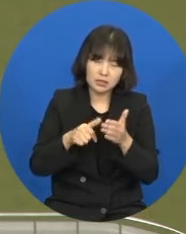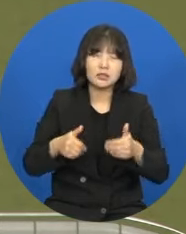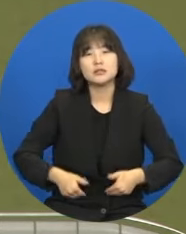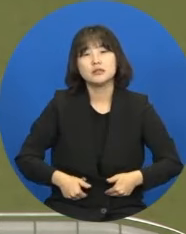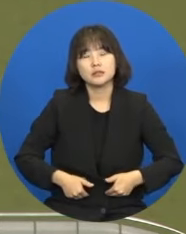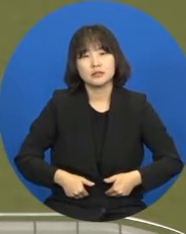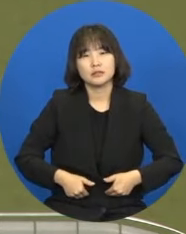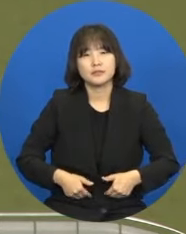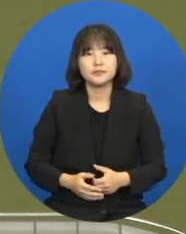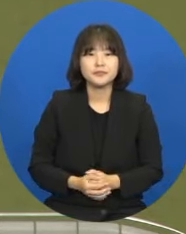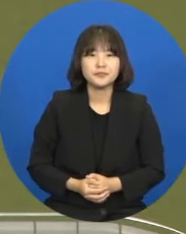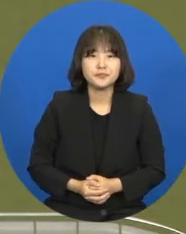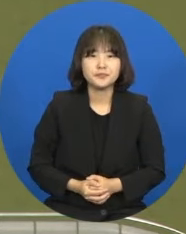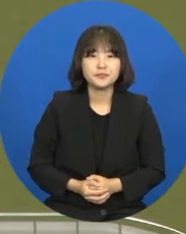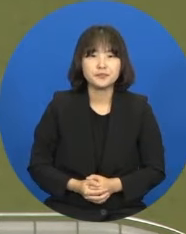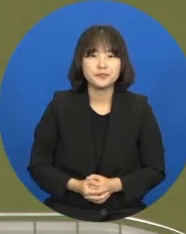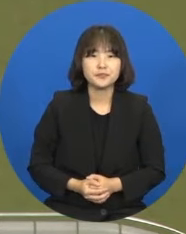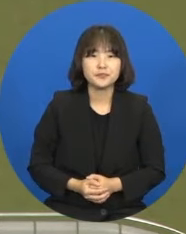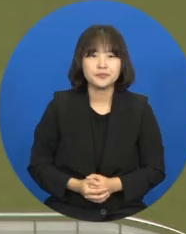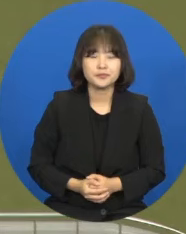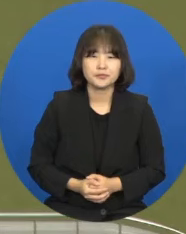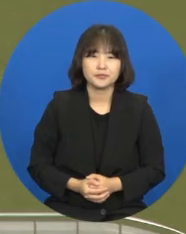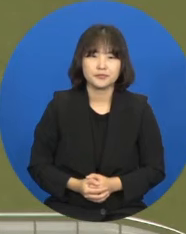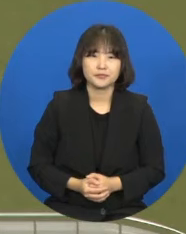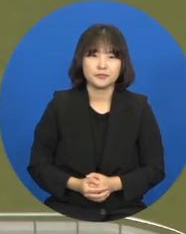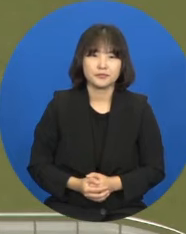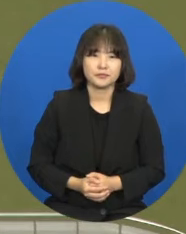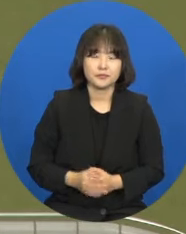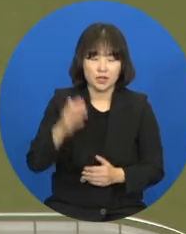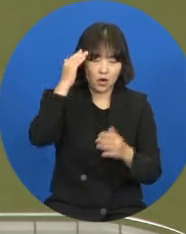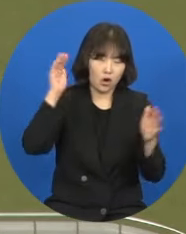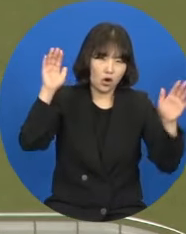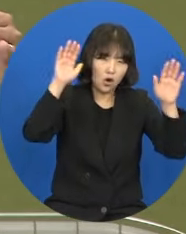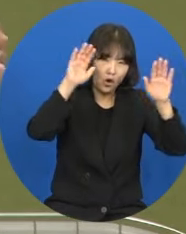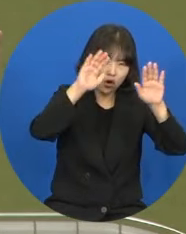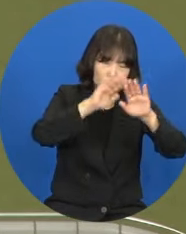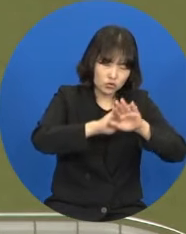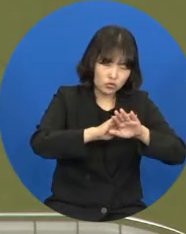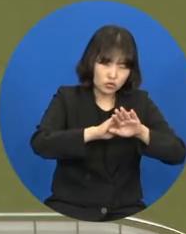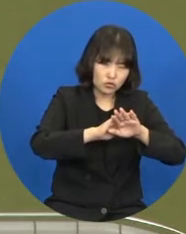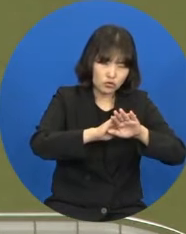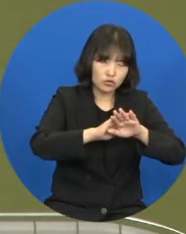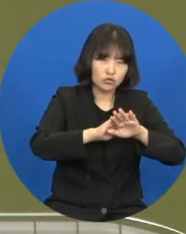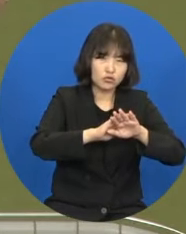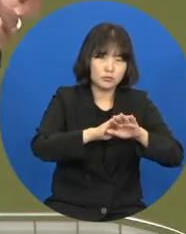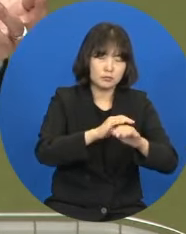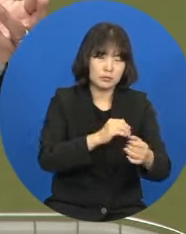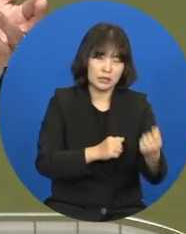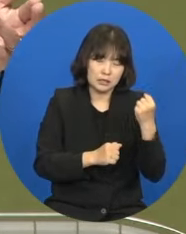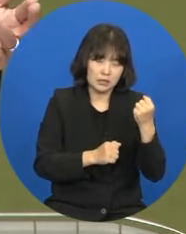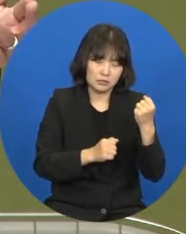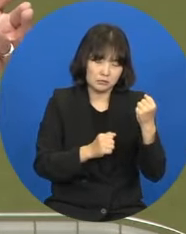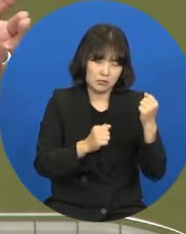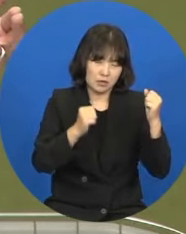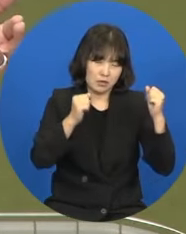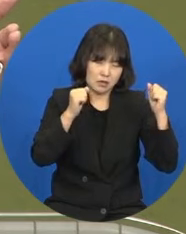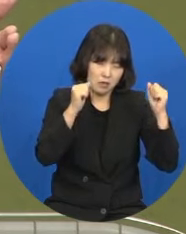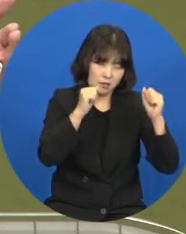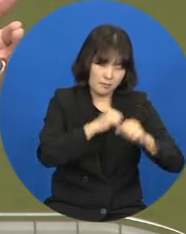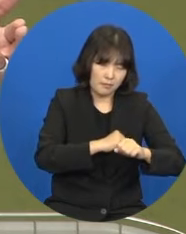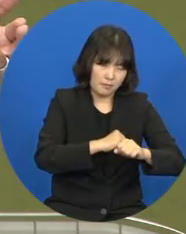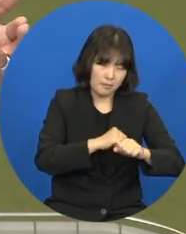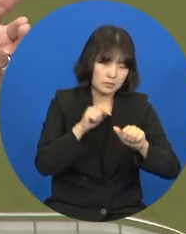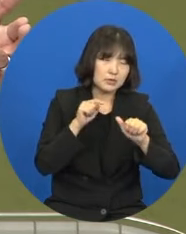그리하여 간접적으로 그러나 필연적으로 어둠의 세력을 좌절시키고 하는 것을 제자들에게 구하는